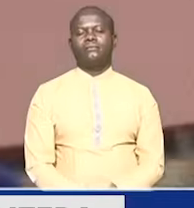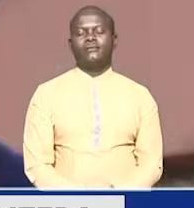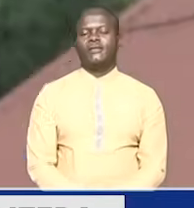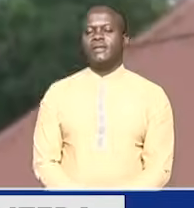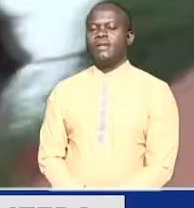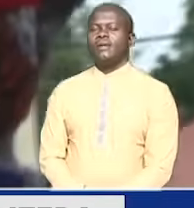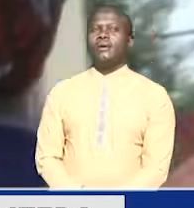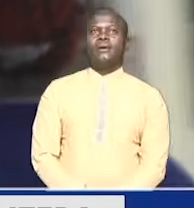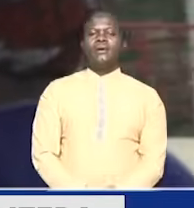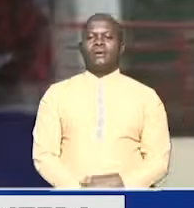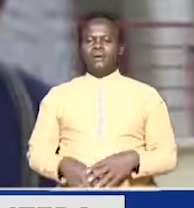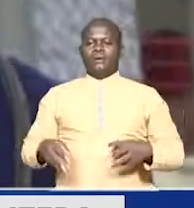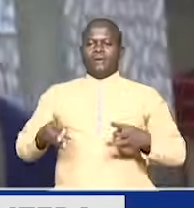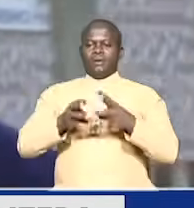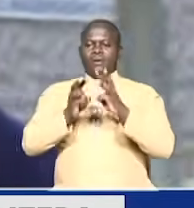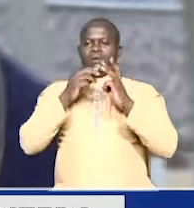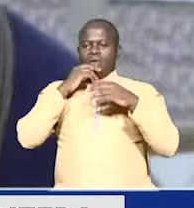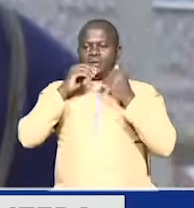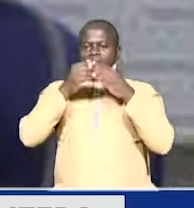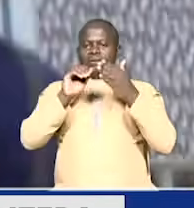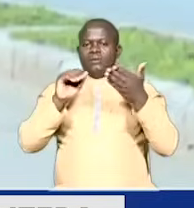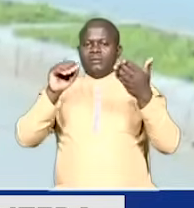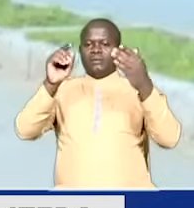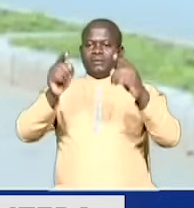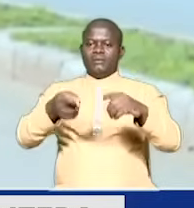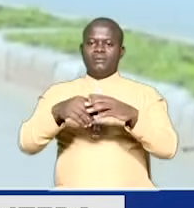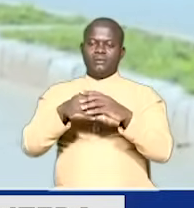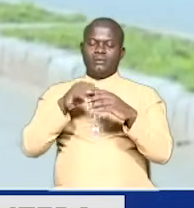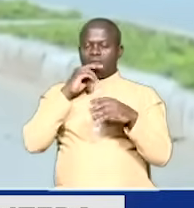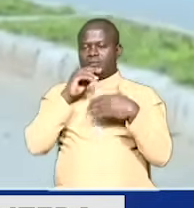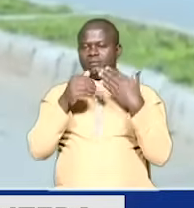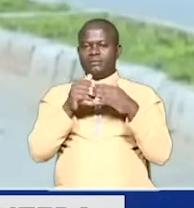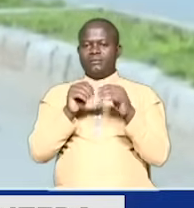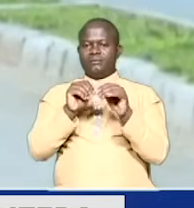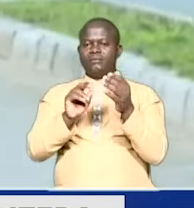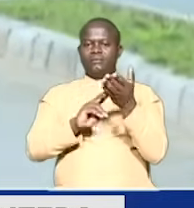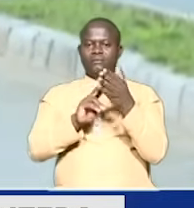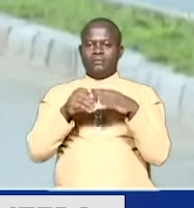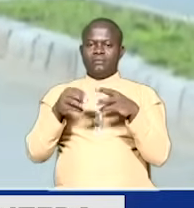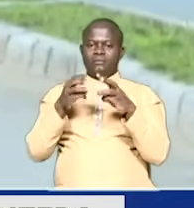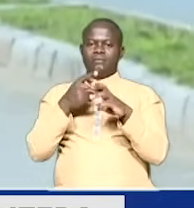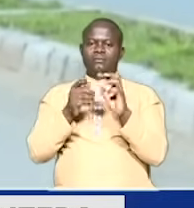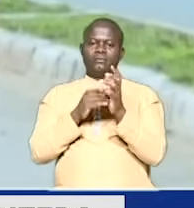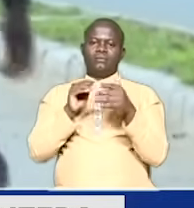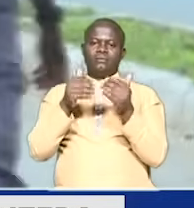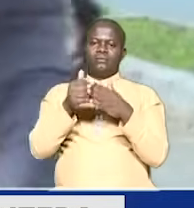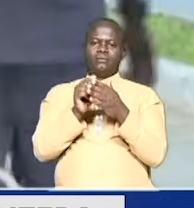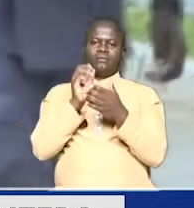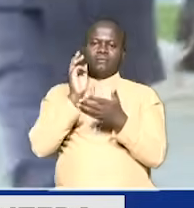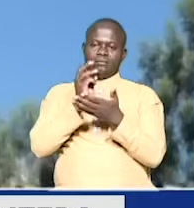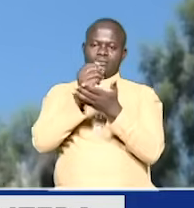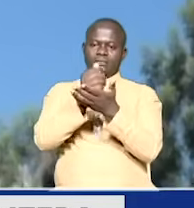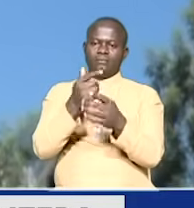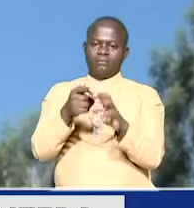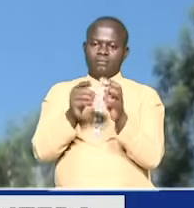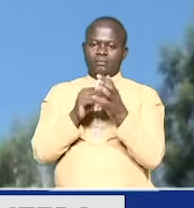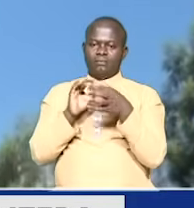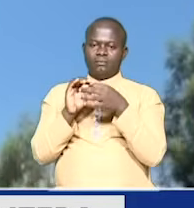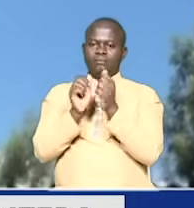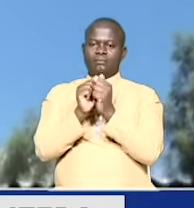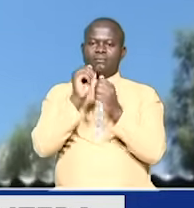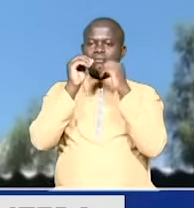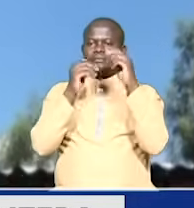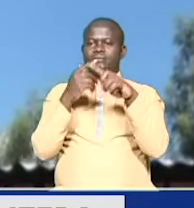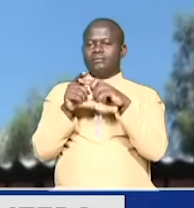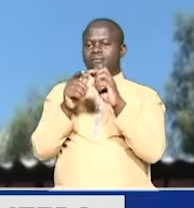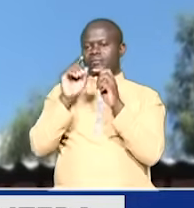ngo igihe tutaragera ku gisubizo kirambye reka tube dukoresheje ubu buryo, kandi hari icyo burimo bumara. Ariko ku bufatanye n'inzego zitandukanye